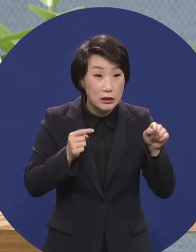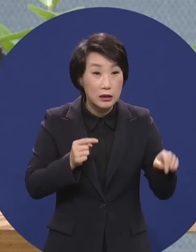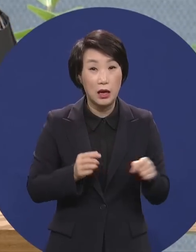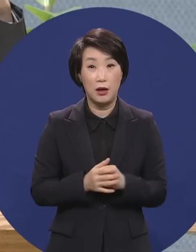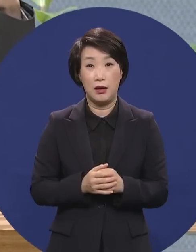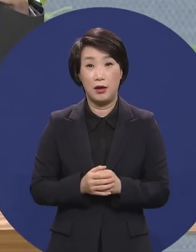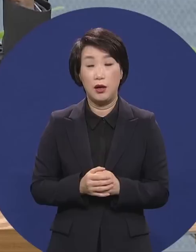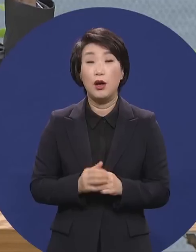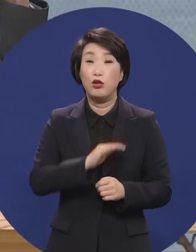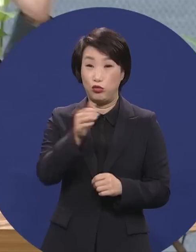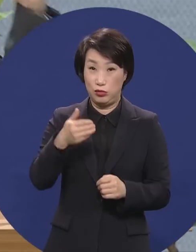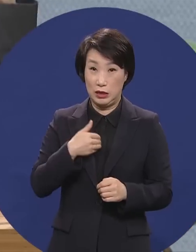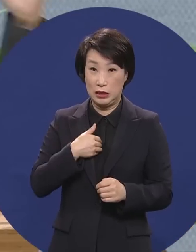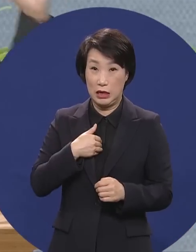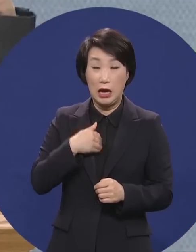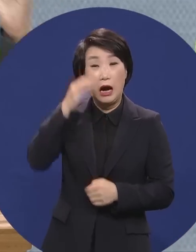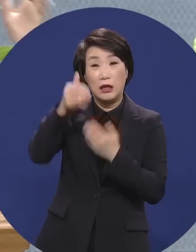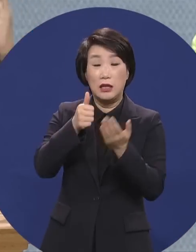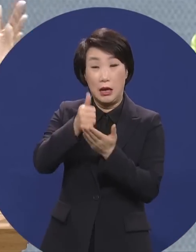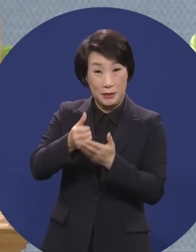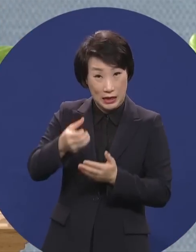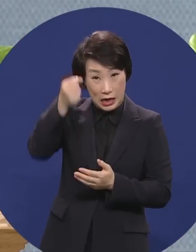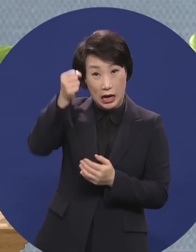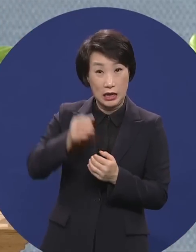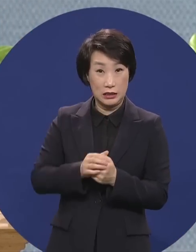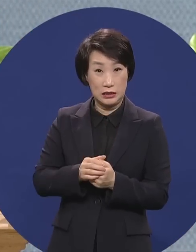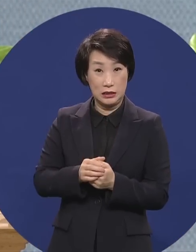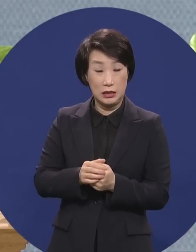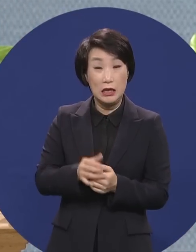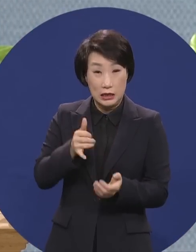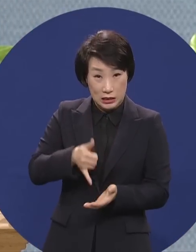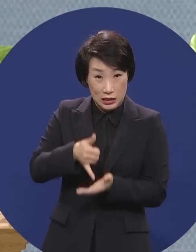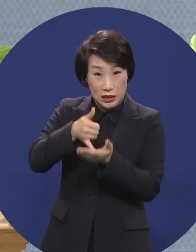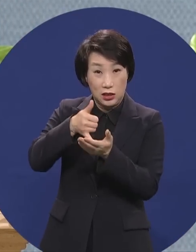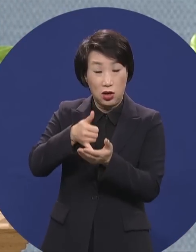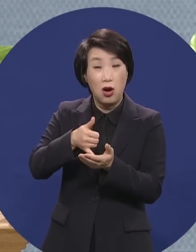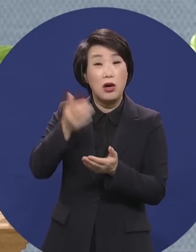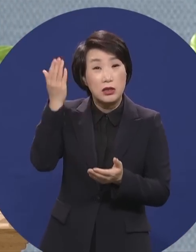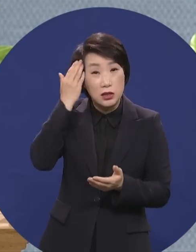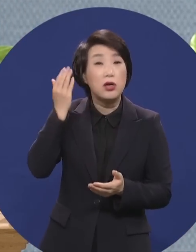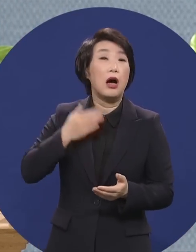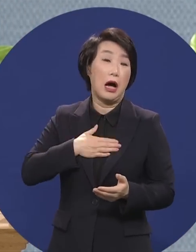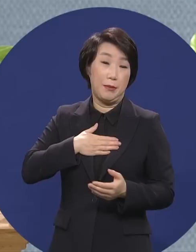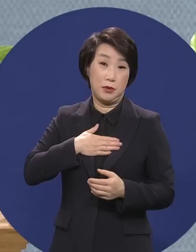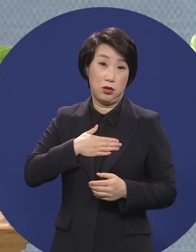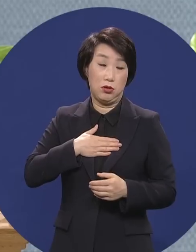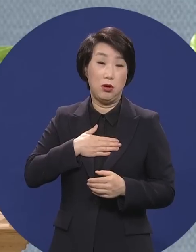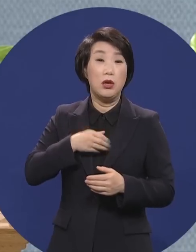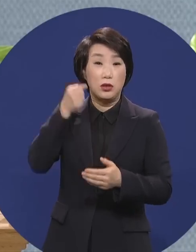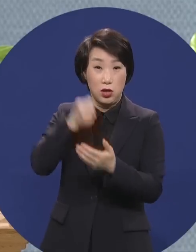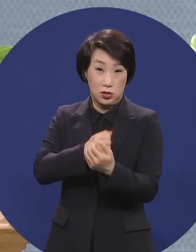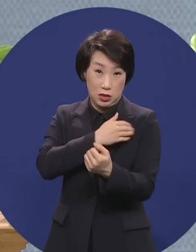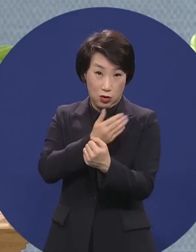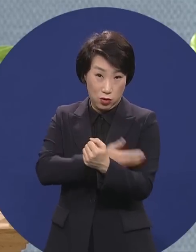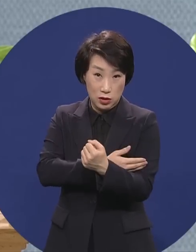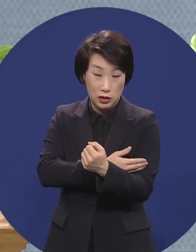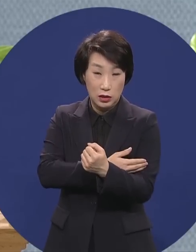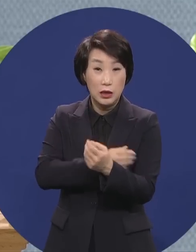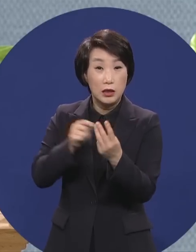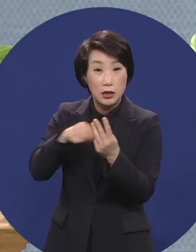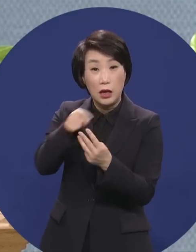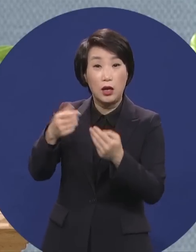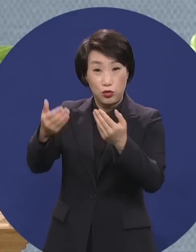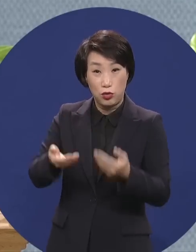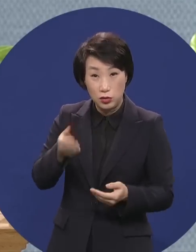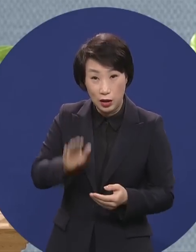하나님이 우리에게 하나님이 가지신 인격인 지성, 감성, 의지를